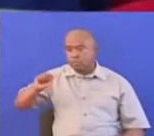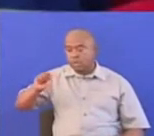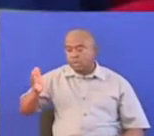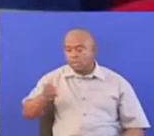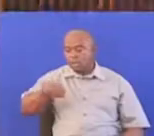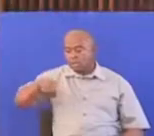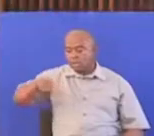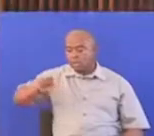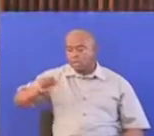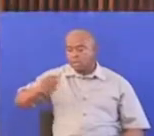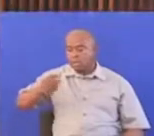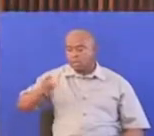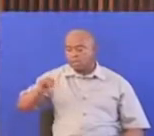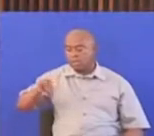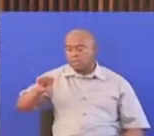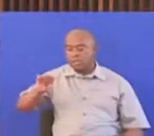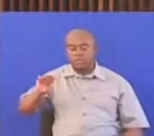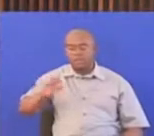Salaam.